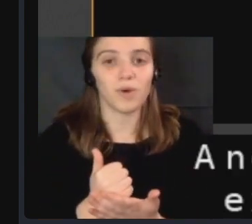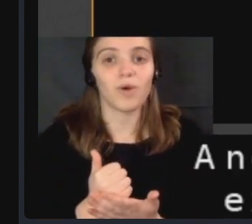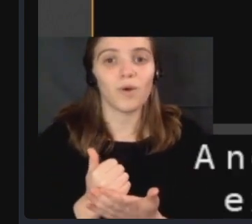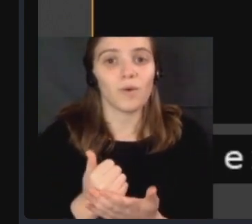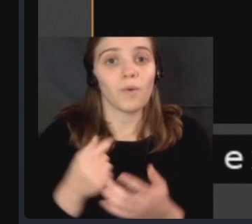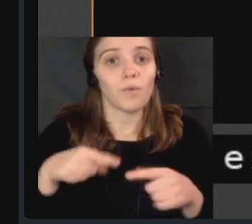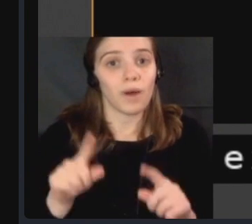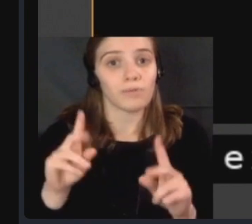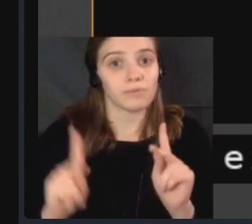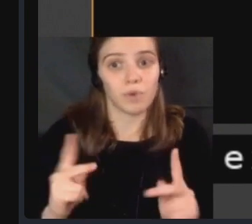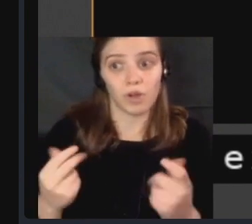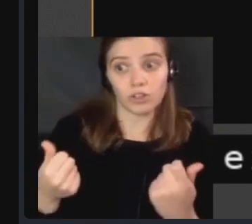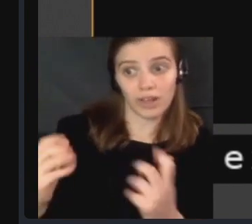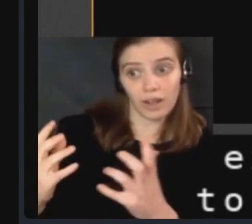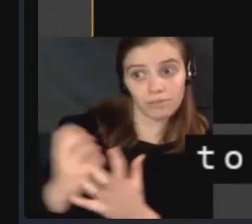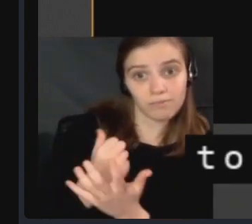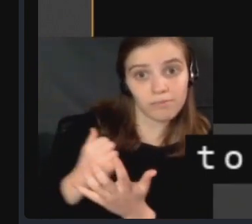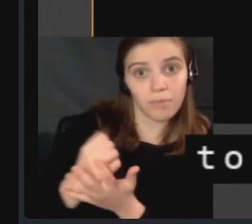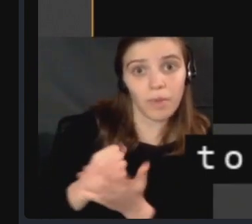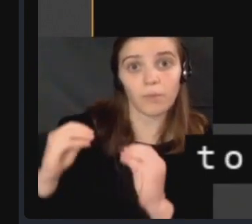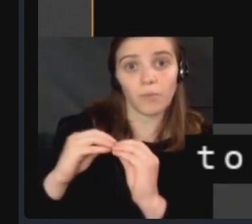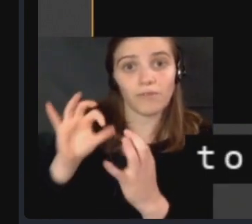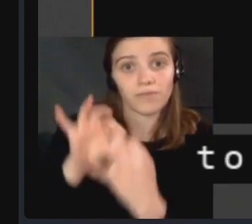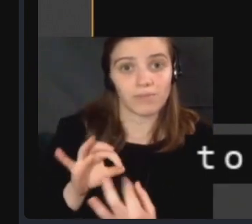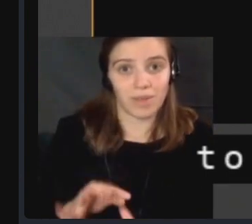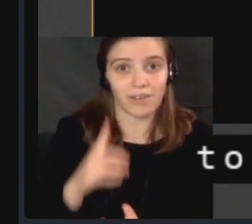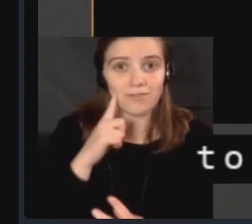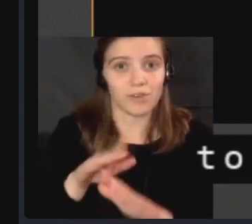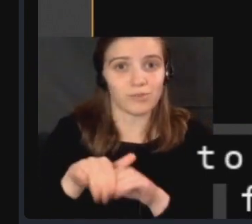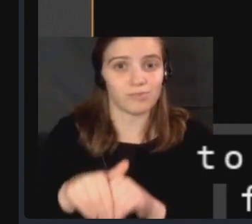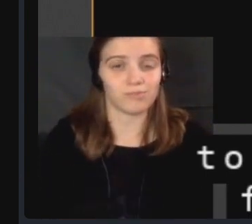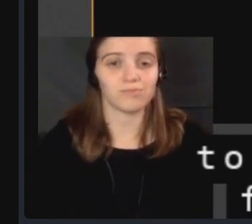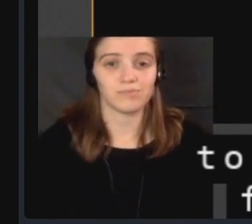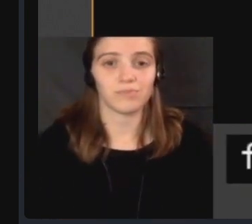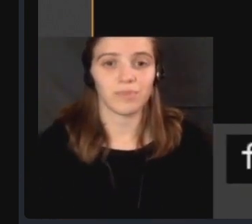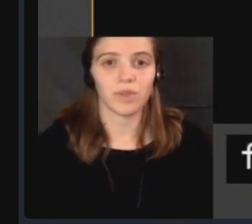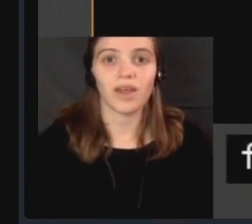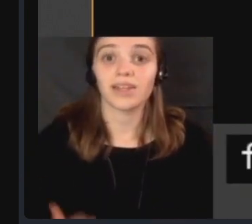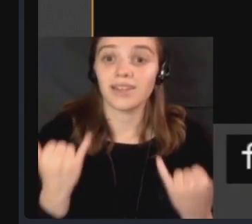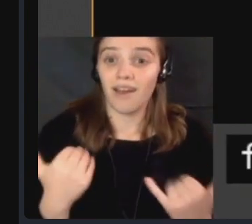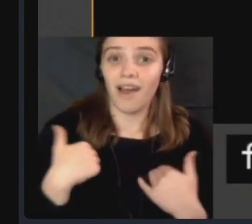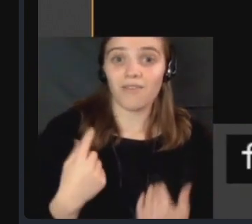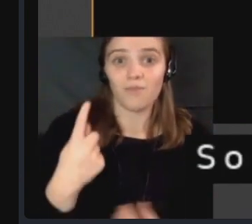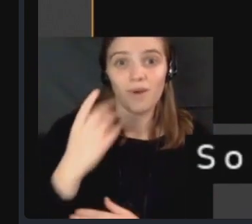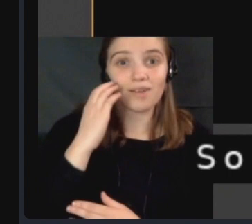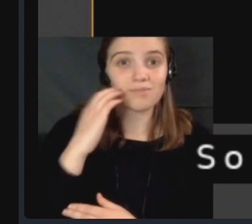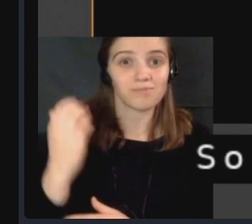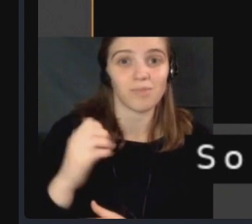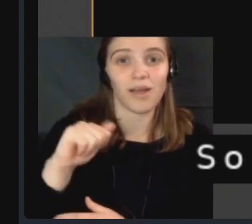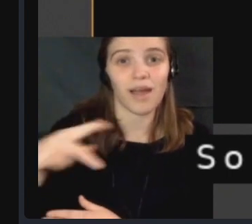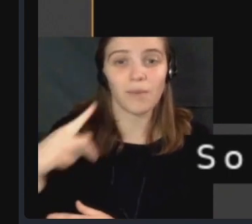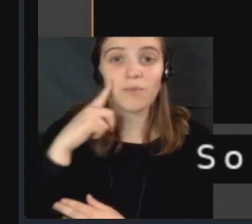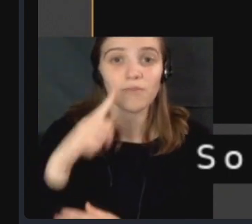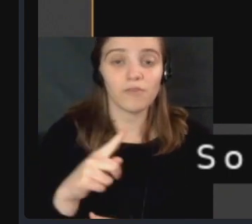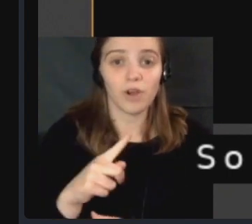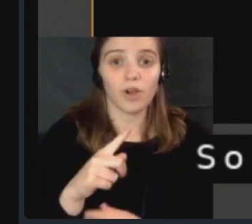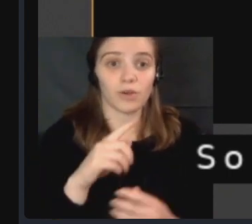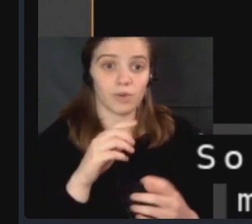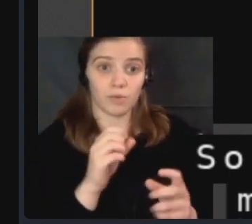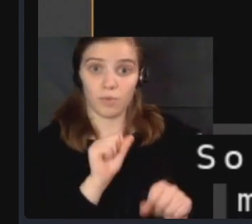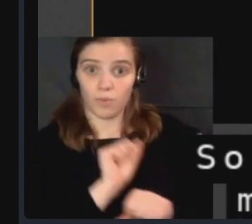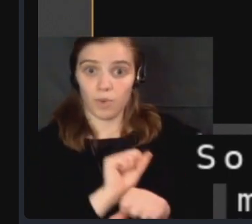des vidéos in Science. So now we have one app for both mobile L'histoire ne le dit pas and encore. on the go, prototype playback and